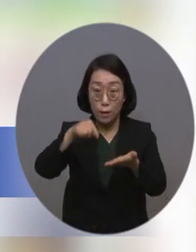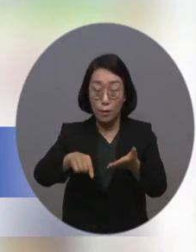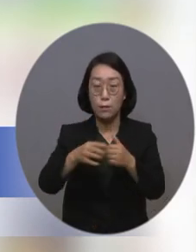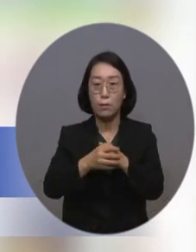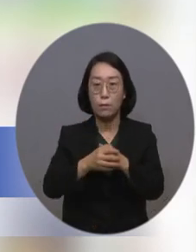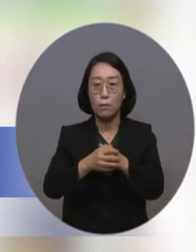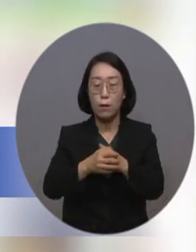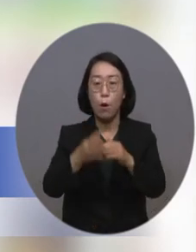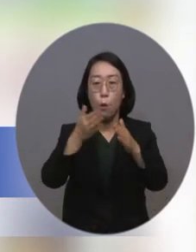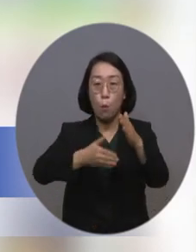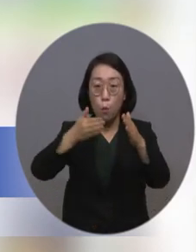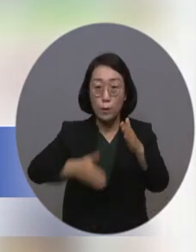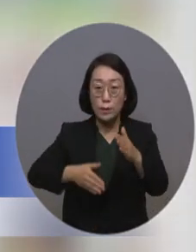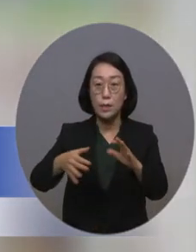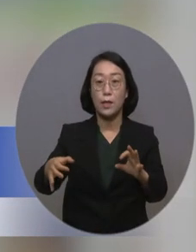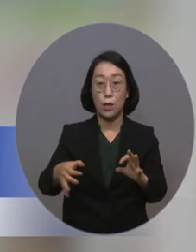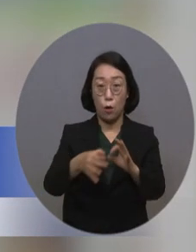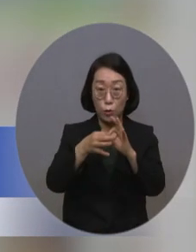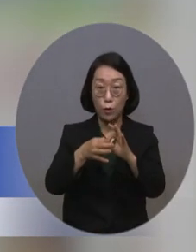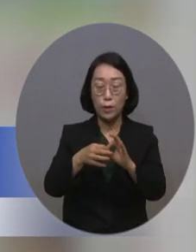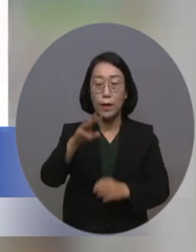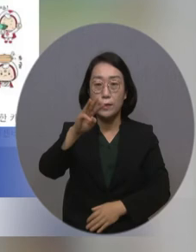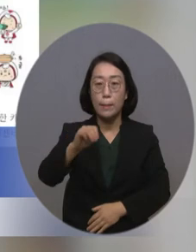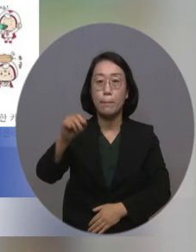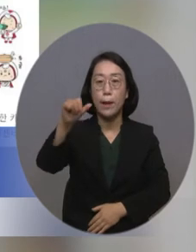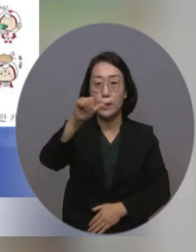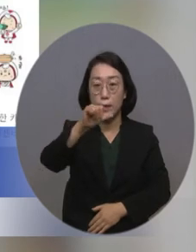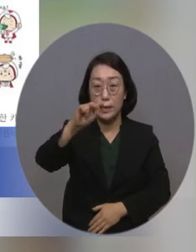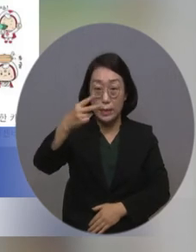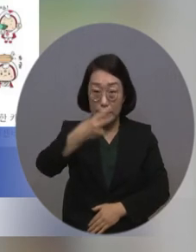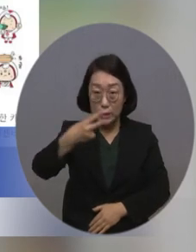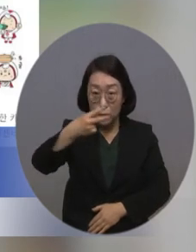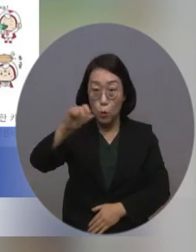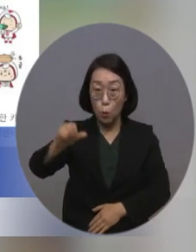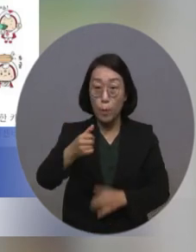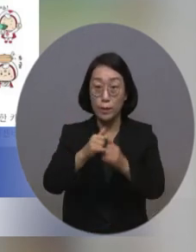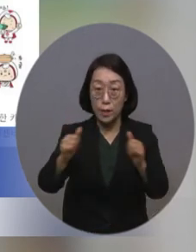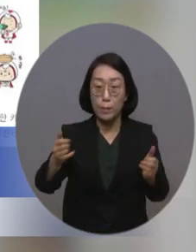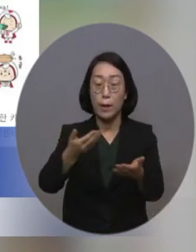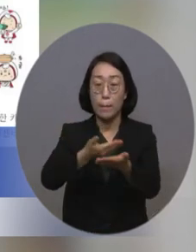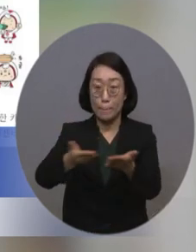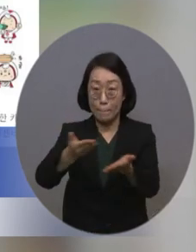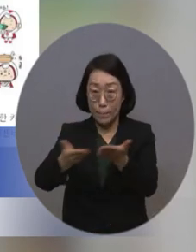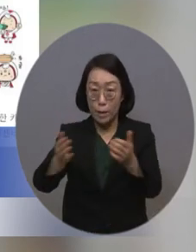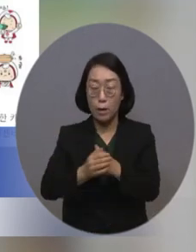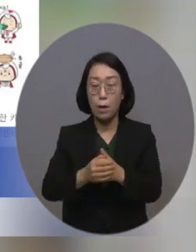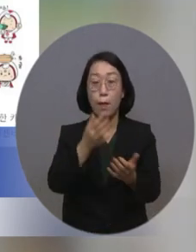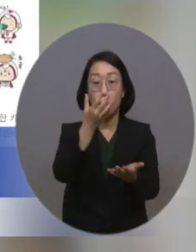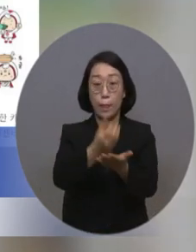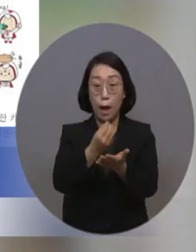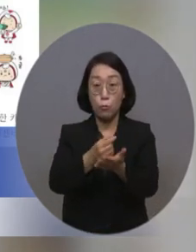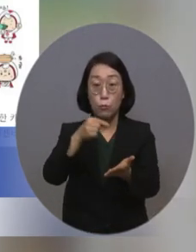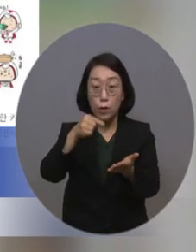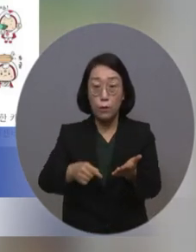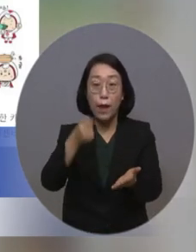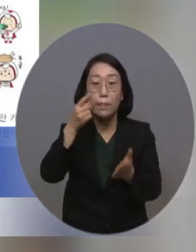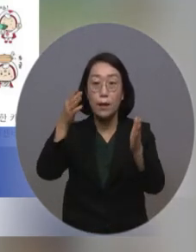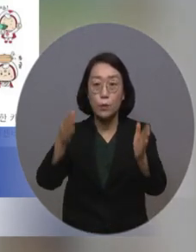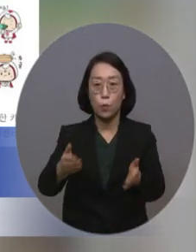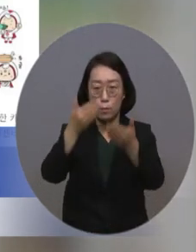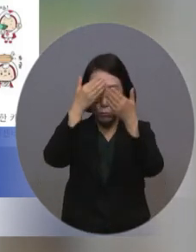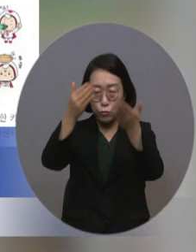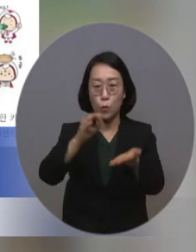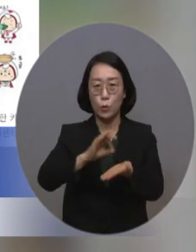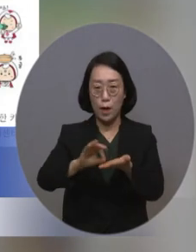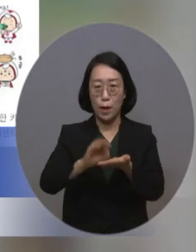공식 카카오톡 채널을 추가한 32,500여 명에게 우선 배포하며 내려받은 이모티콘은 한 달간